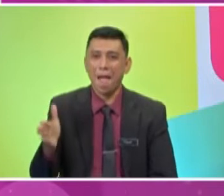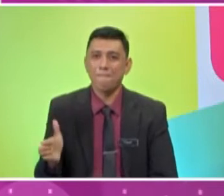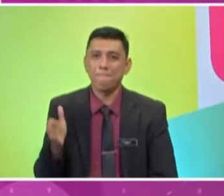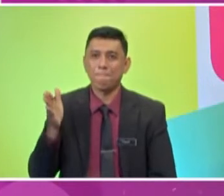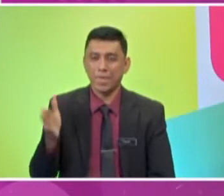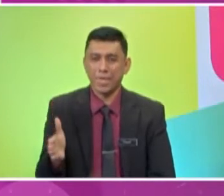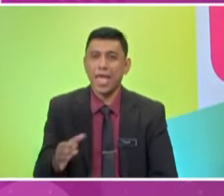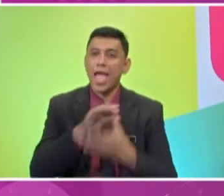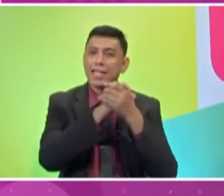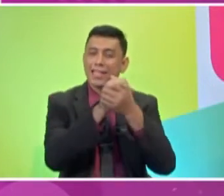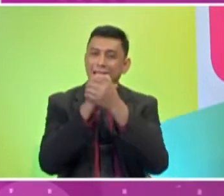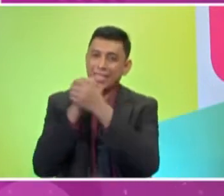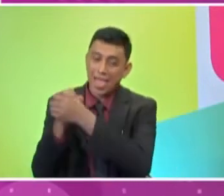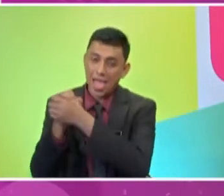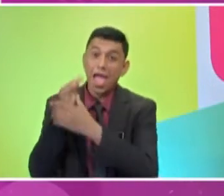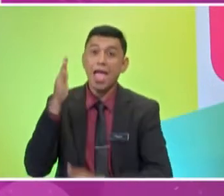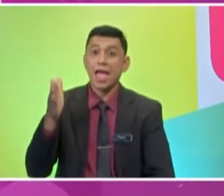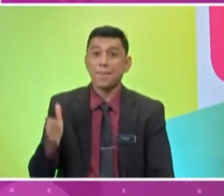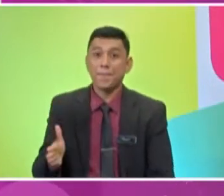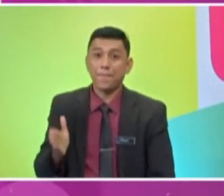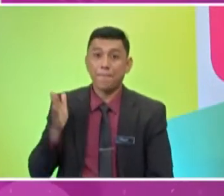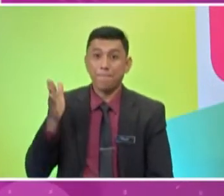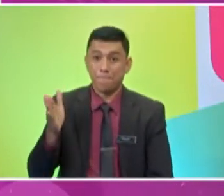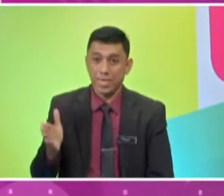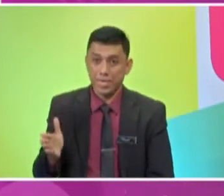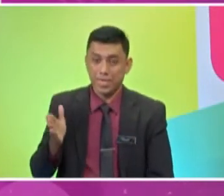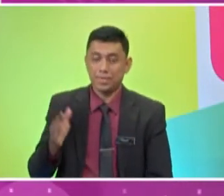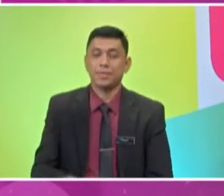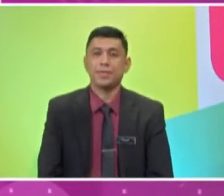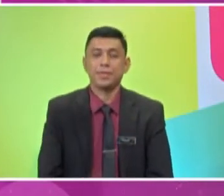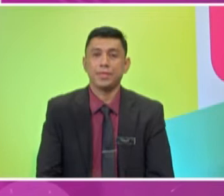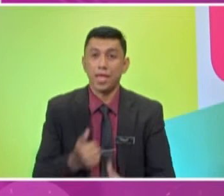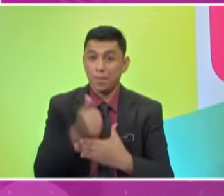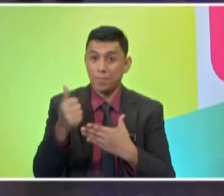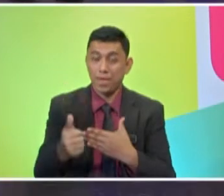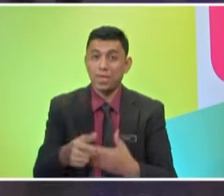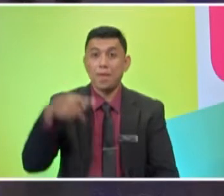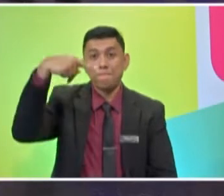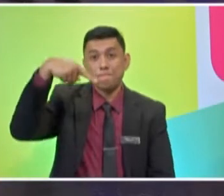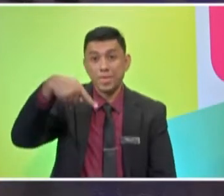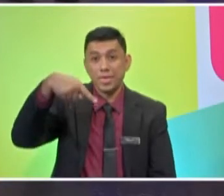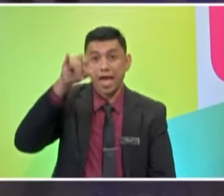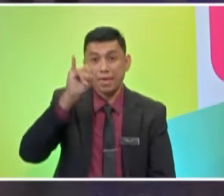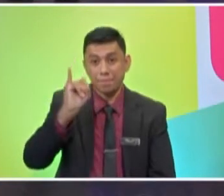Tanya. Kereta api. Akhir sekali ialah P I P.